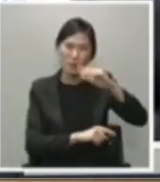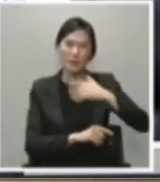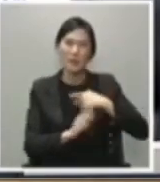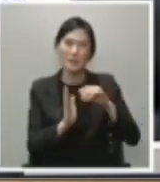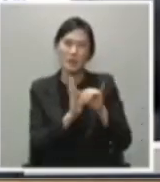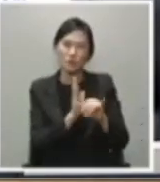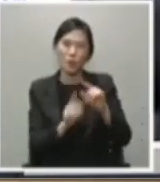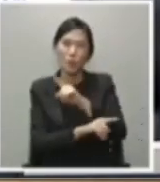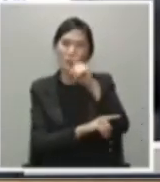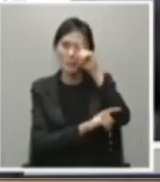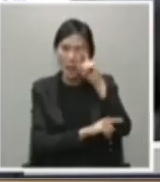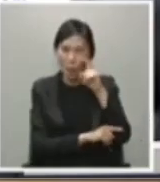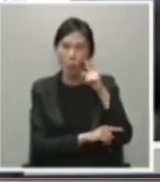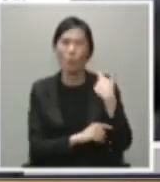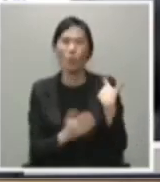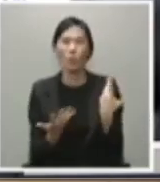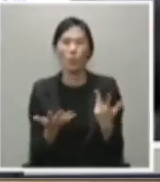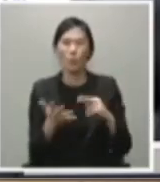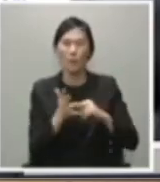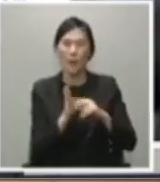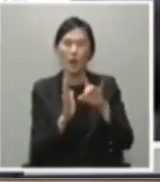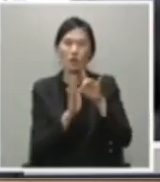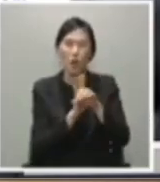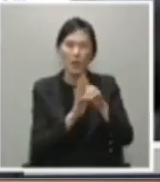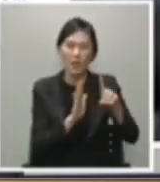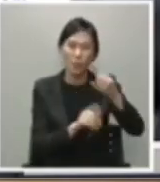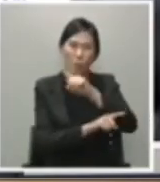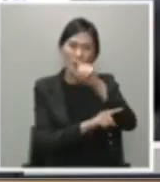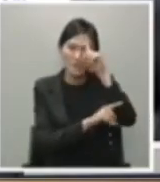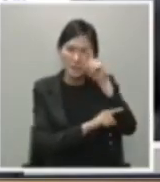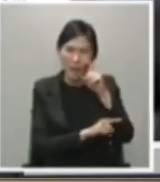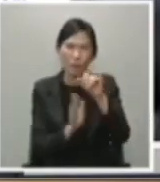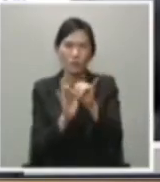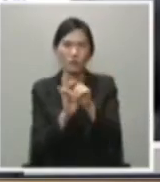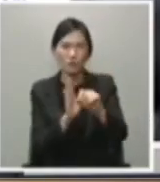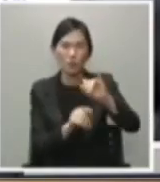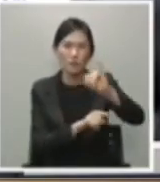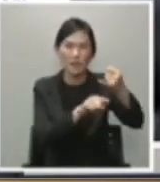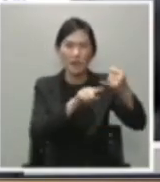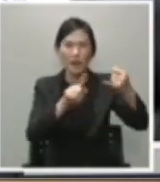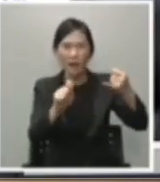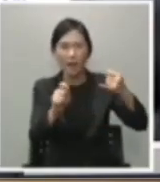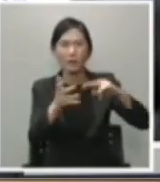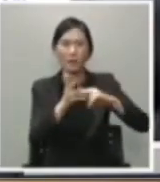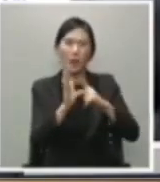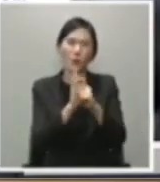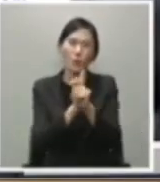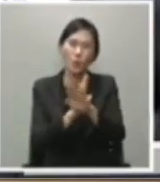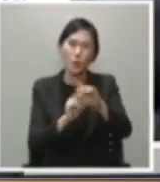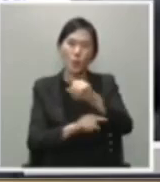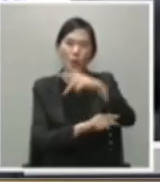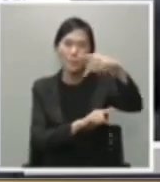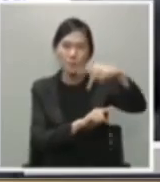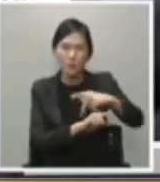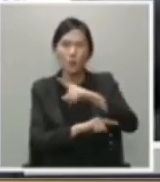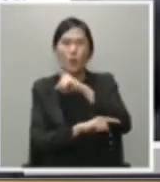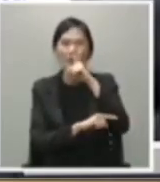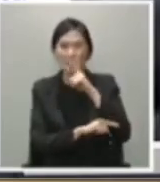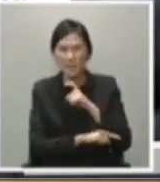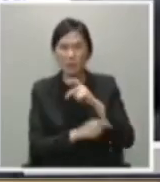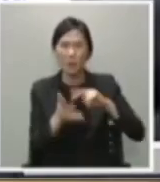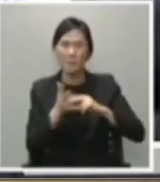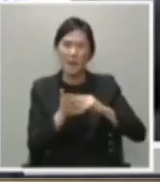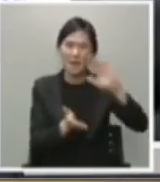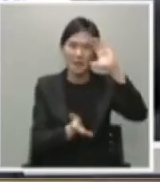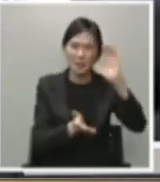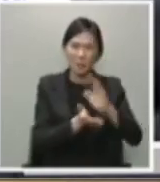รวันเสาร์นะครับร้อยเอ็ดวันเสาร์ยโสธรวันจันทร์วันอังคารอุบลราชธานีวันพุธวันอาทิตย์ครับอย่าให้ตำรวจ